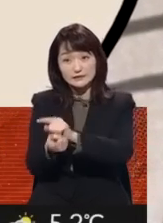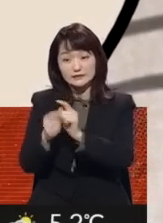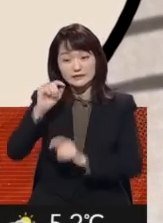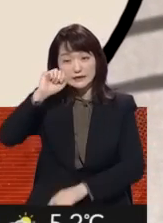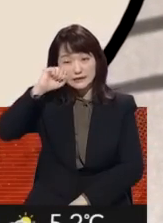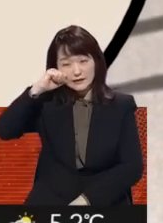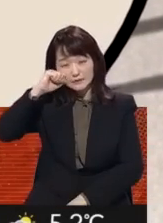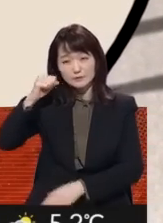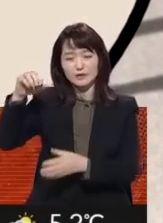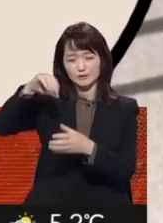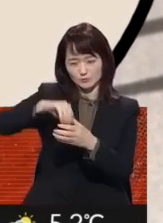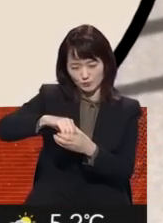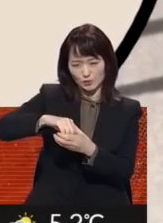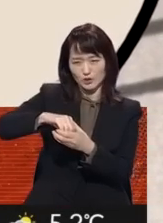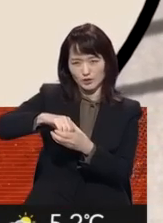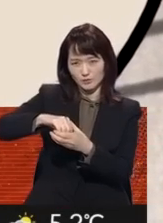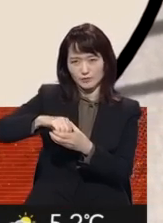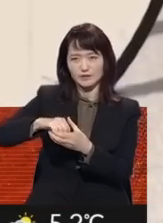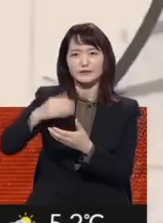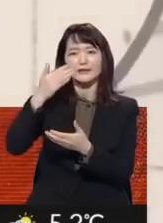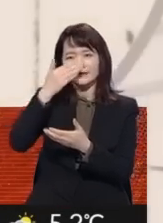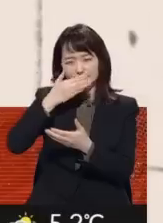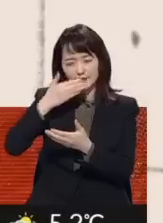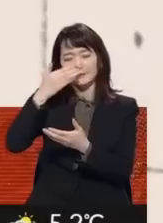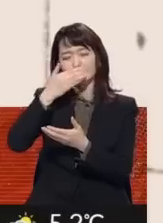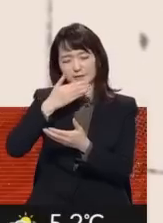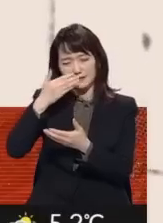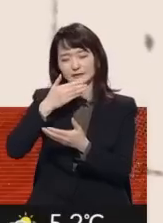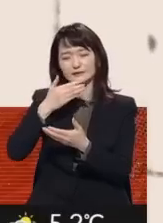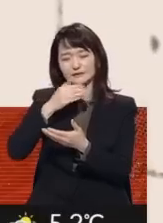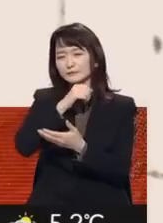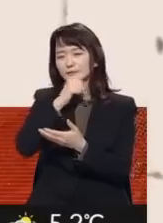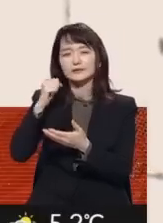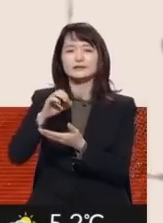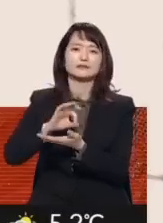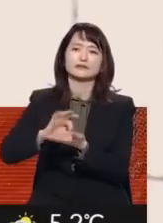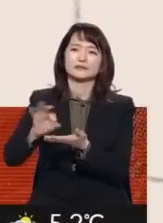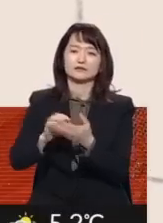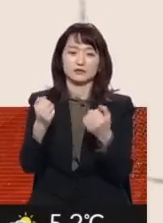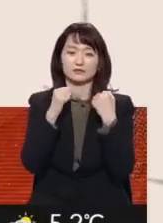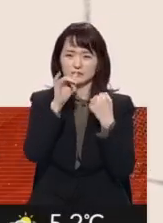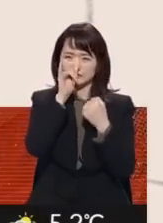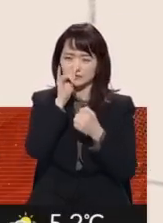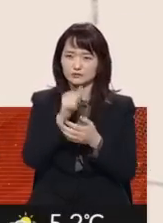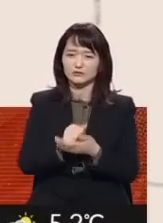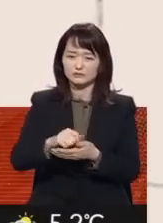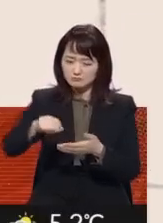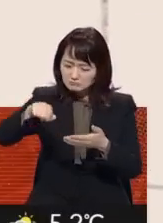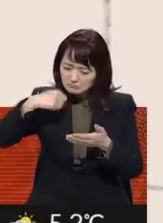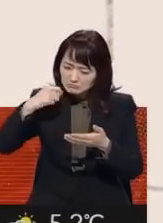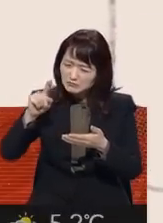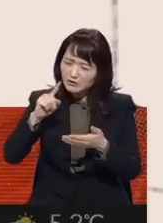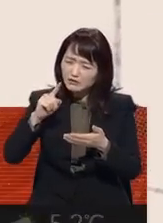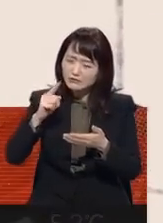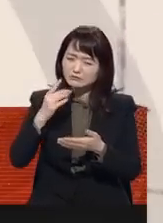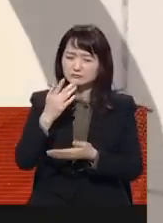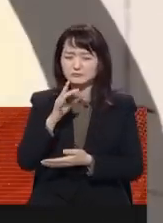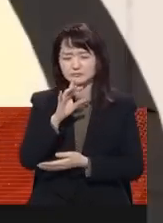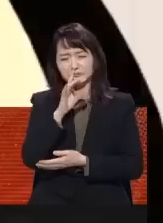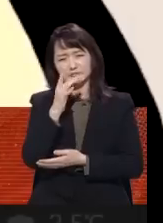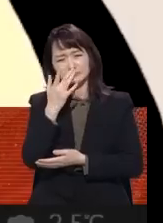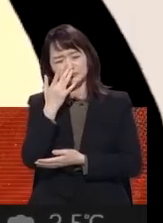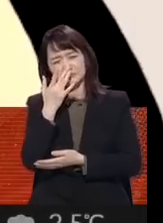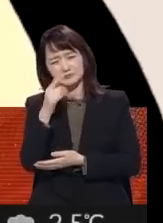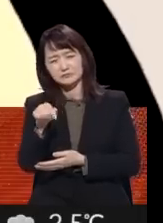양파 같은 것을 사용해서 단맛을냅니다 그러다 보니까 건강할 수는 있어도 맛은 늘 뭔가 빠진 듯이 좀 맹맹하다고 하는데 이게